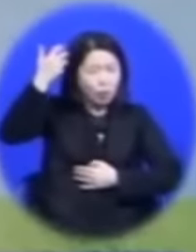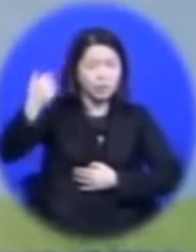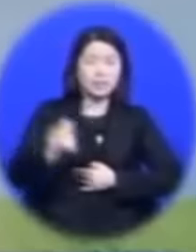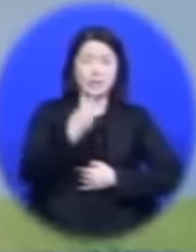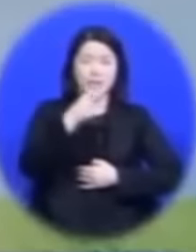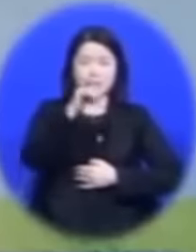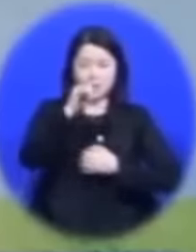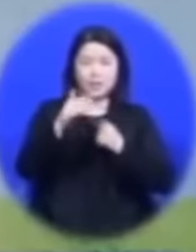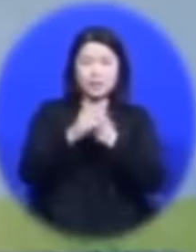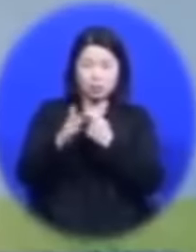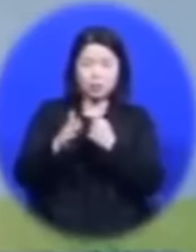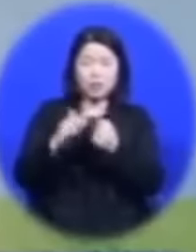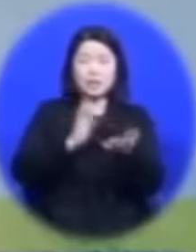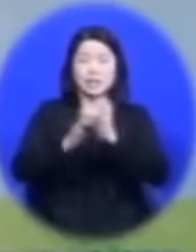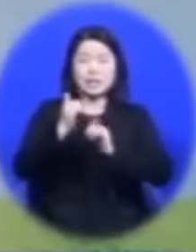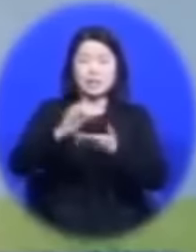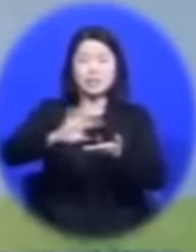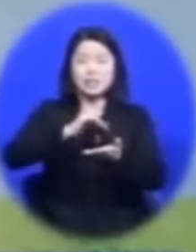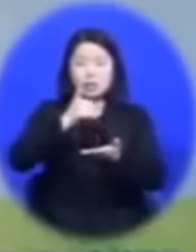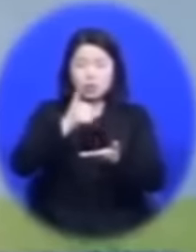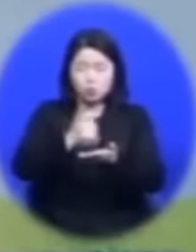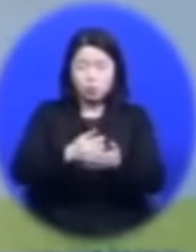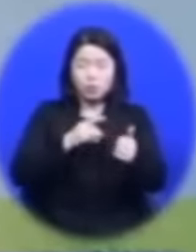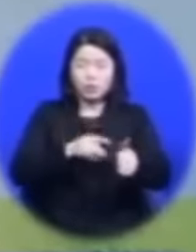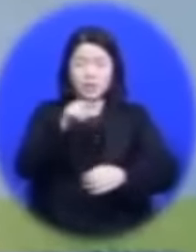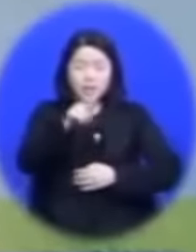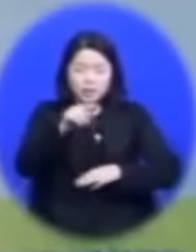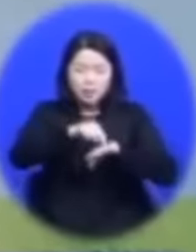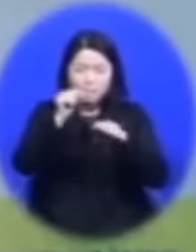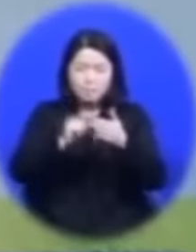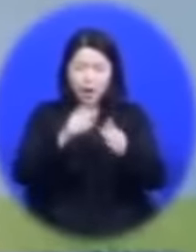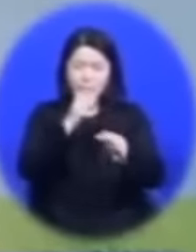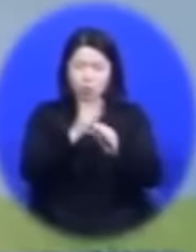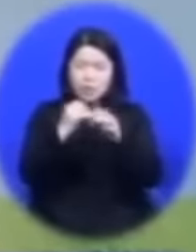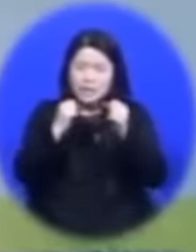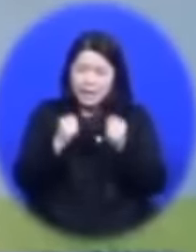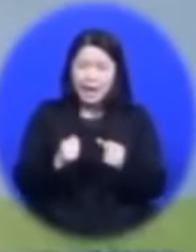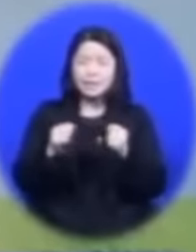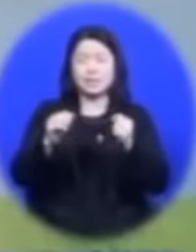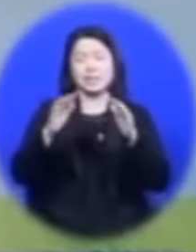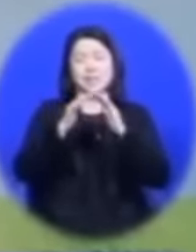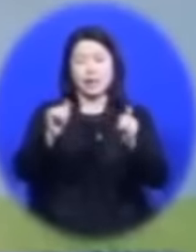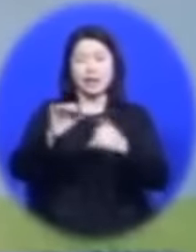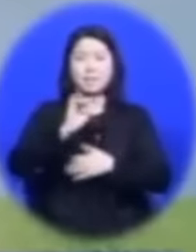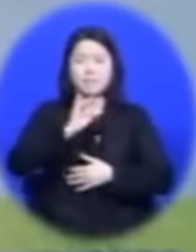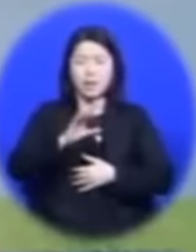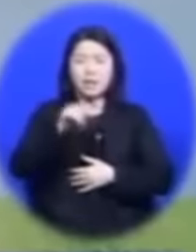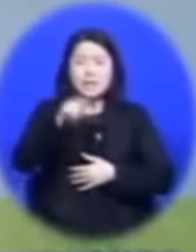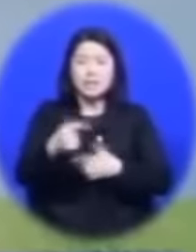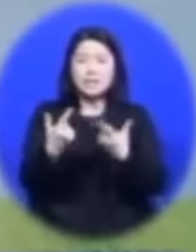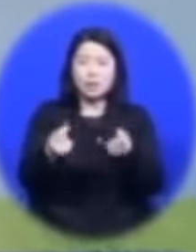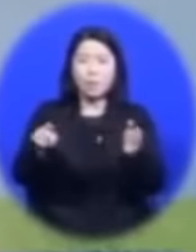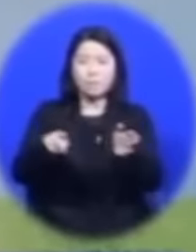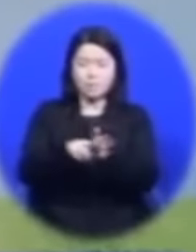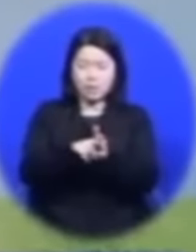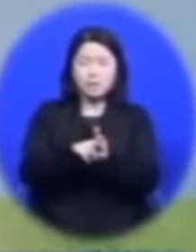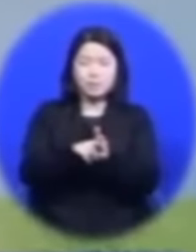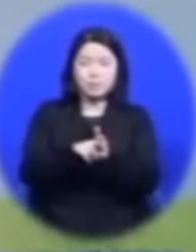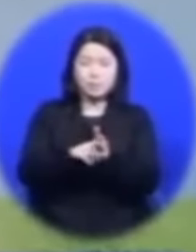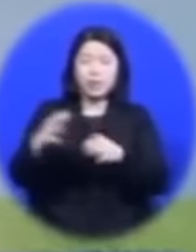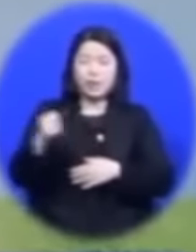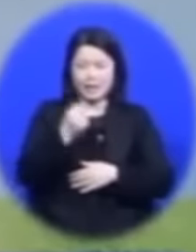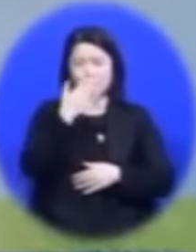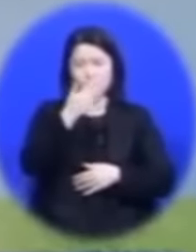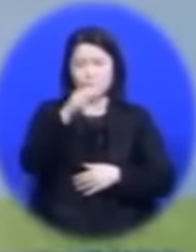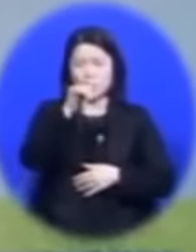때문에 예수 그리스도께서 정말 그 마음의 중심에 계신 사람만이 이런 믿음을 가질